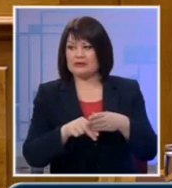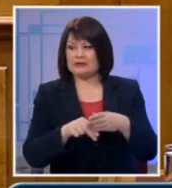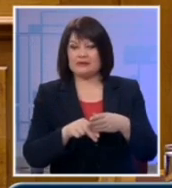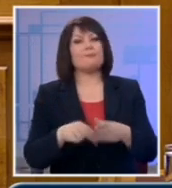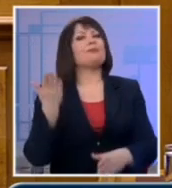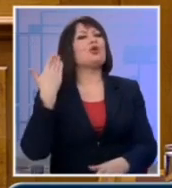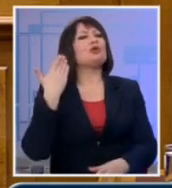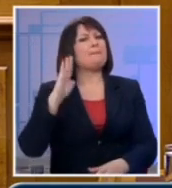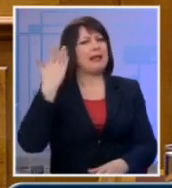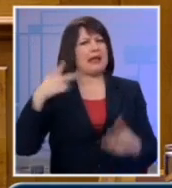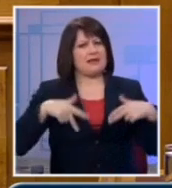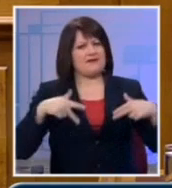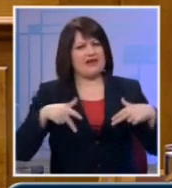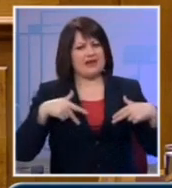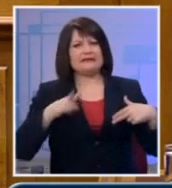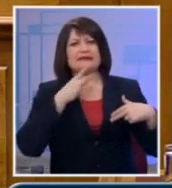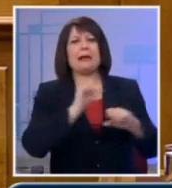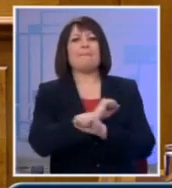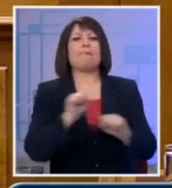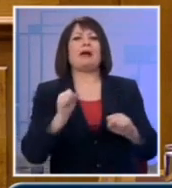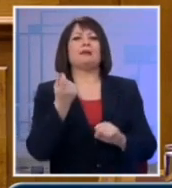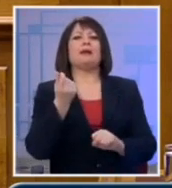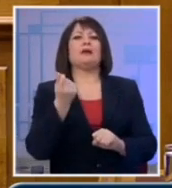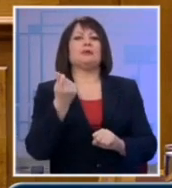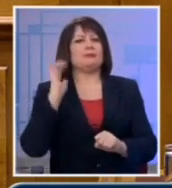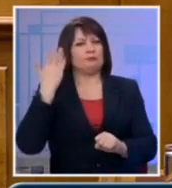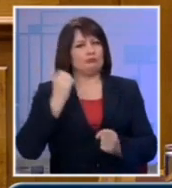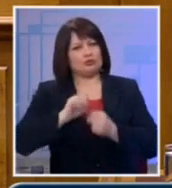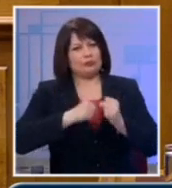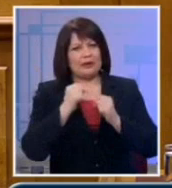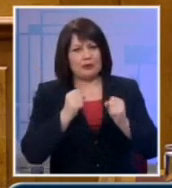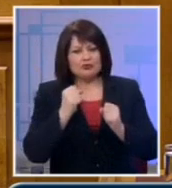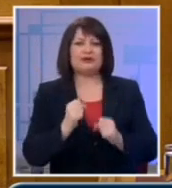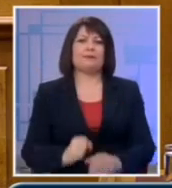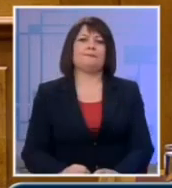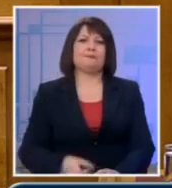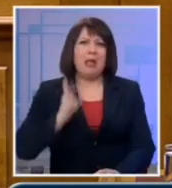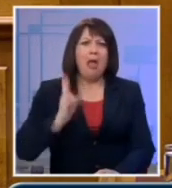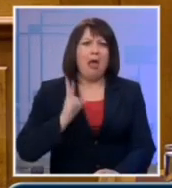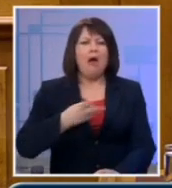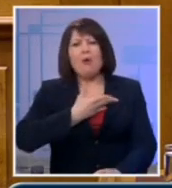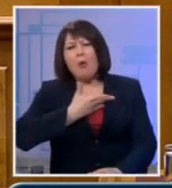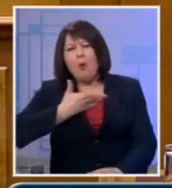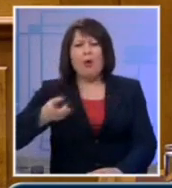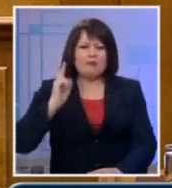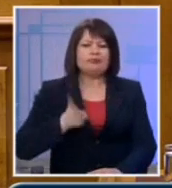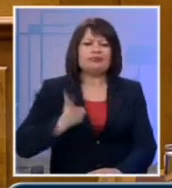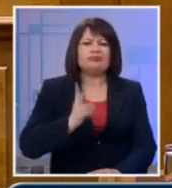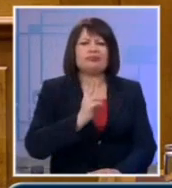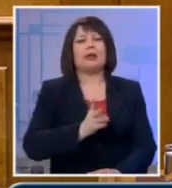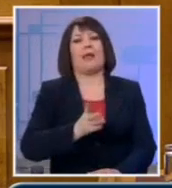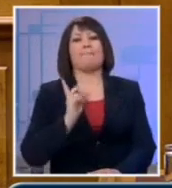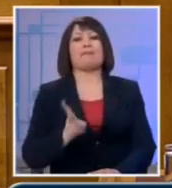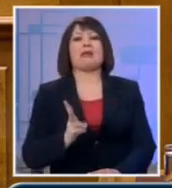της τότε κυβέρνησης να αποσταθεροποιήσει την οικονομία με ένα κρεσέντο κινδυνολογίας, όσο όμως και